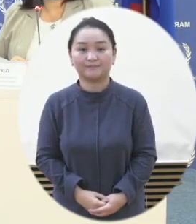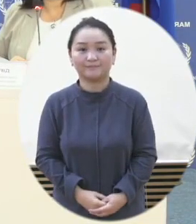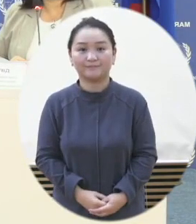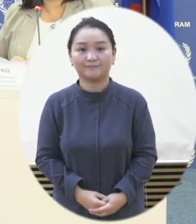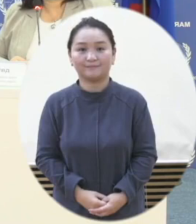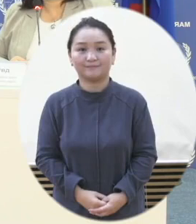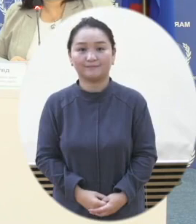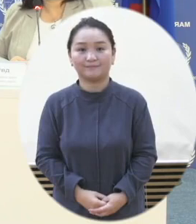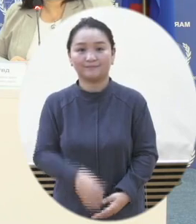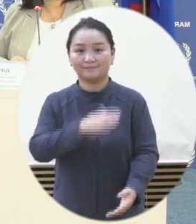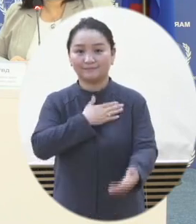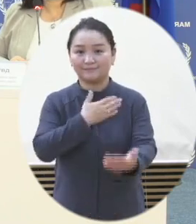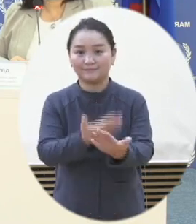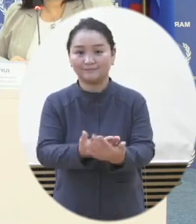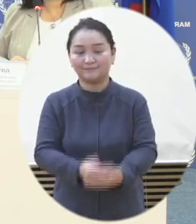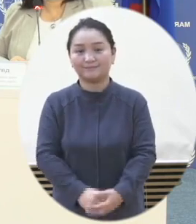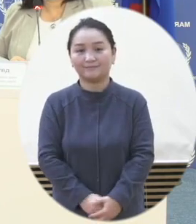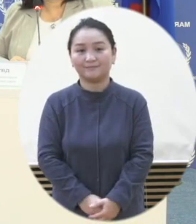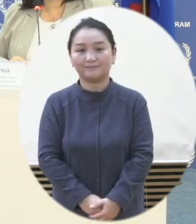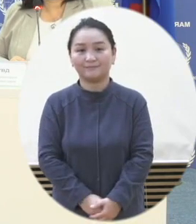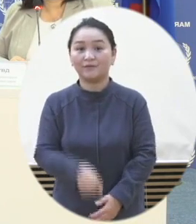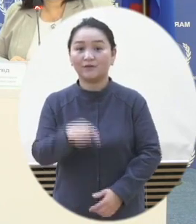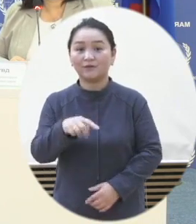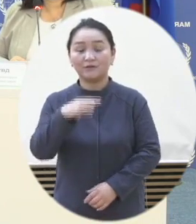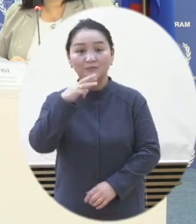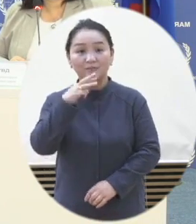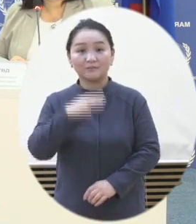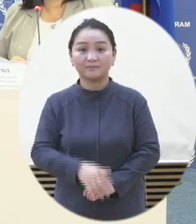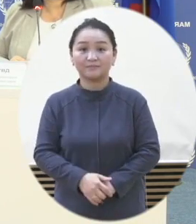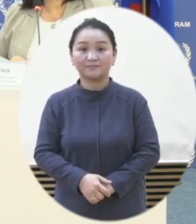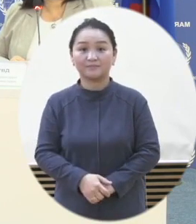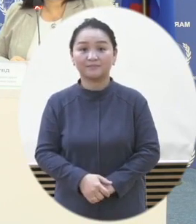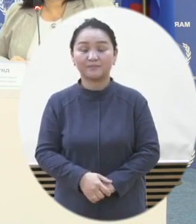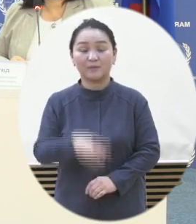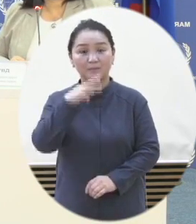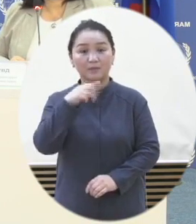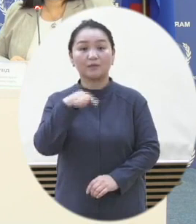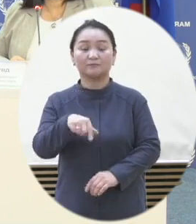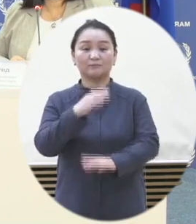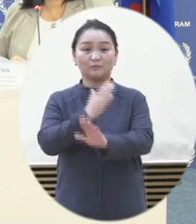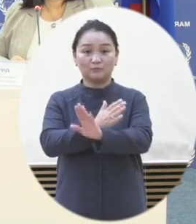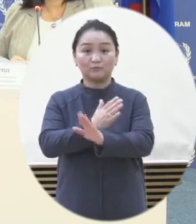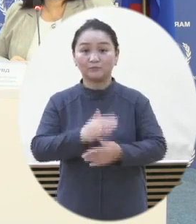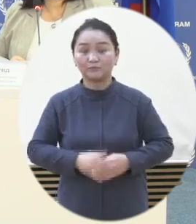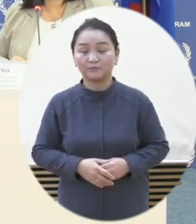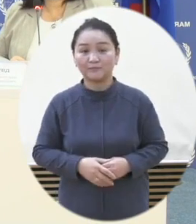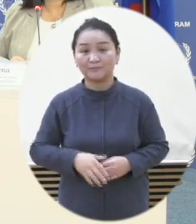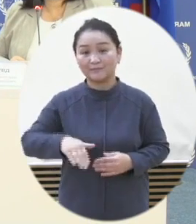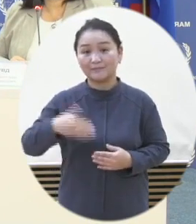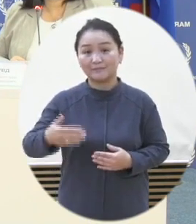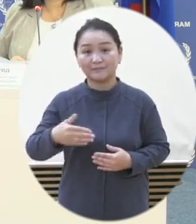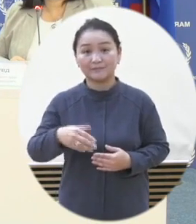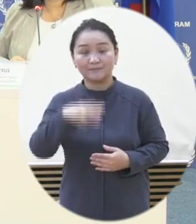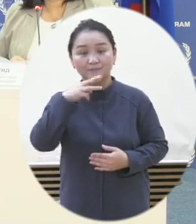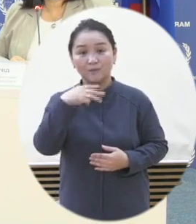За баярлалаа. За ингээд өнөөдөр юм мэдээ үүгээр дууслаа. Дараагийн мэдээ